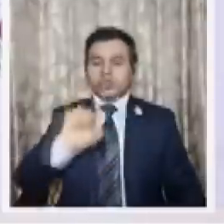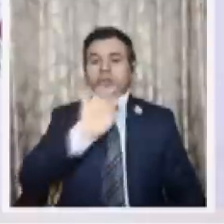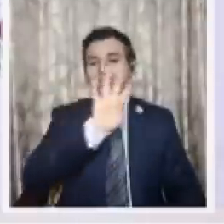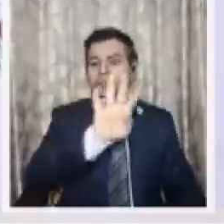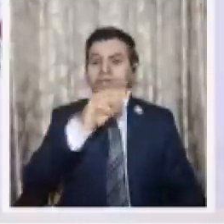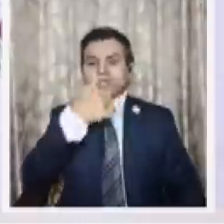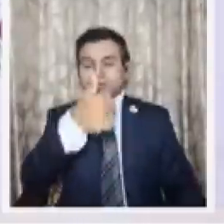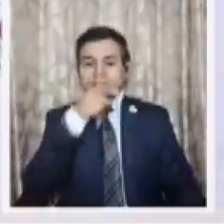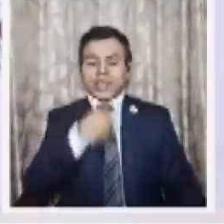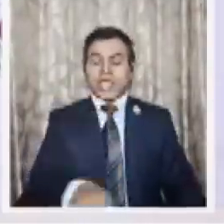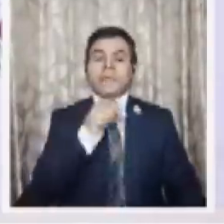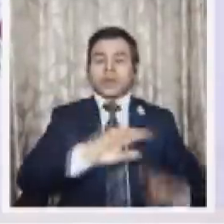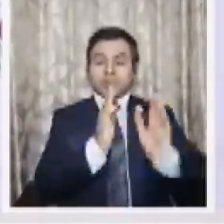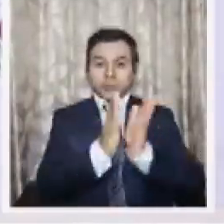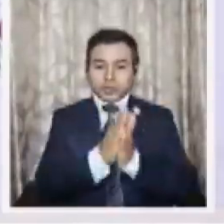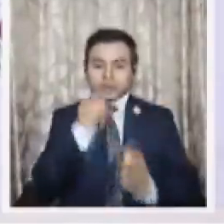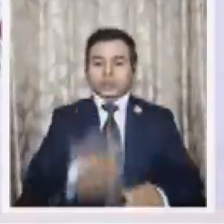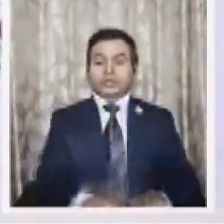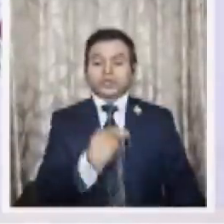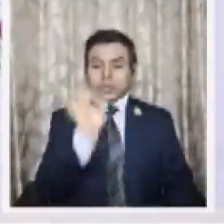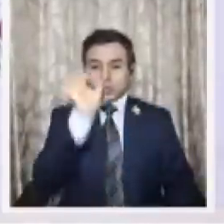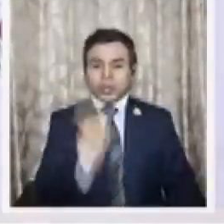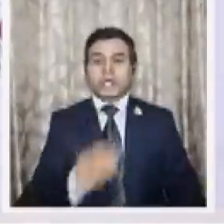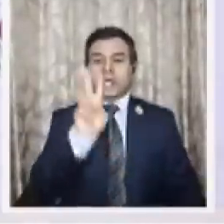21.92%। এ পর্যন্ত শনাক্ত হয়েছে